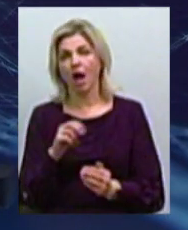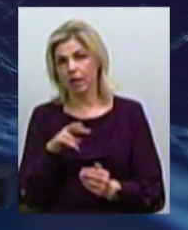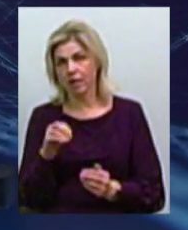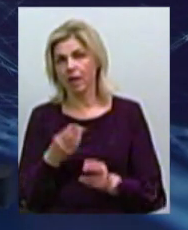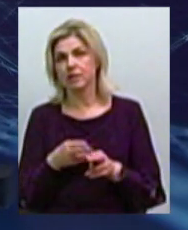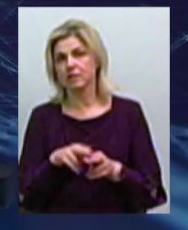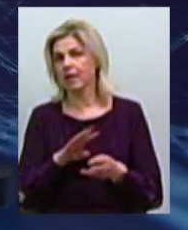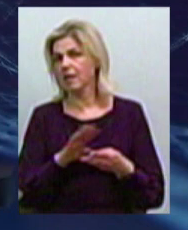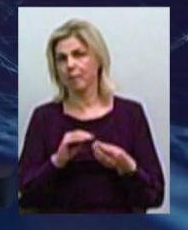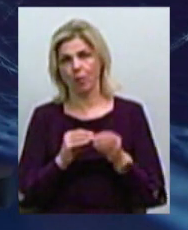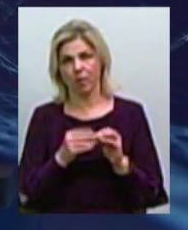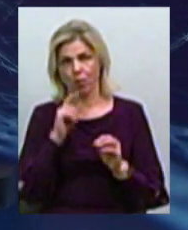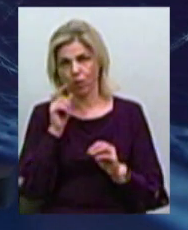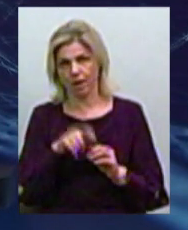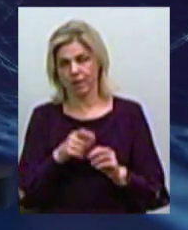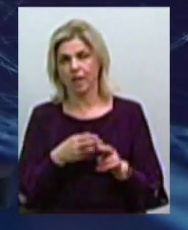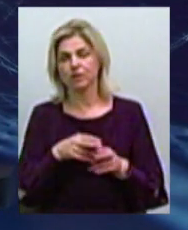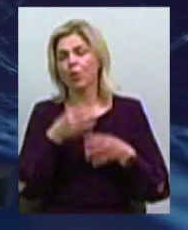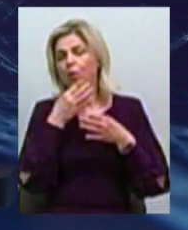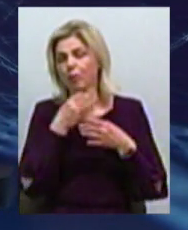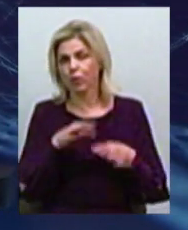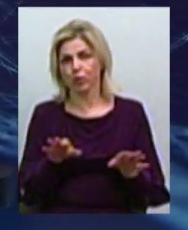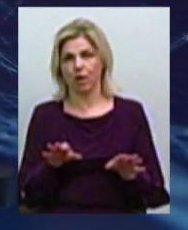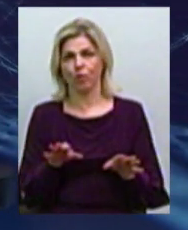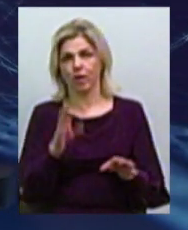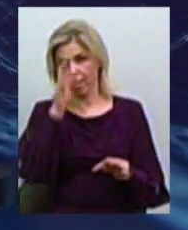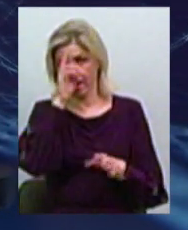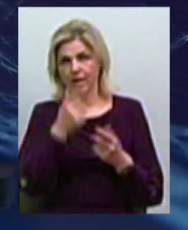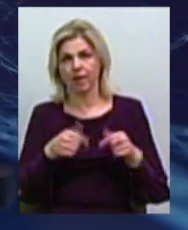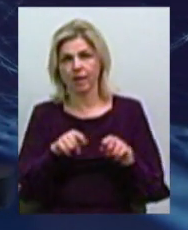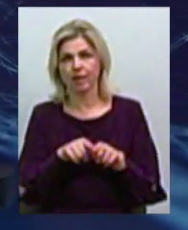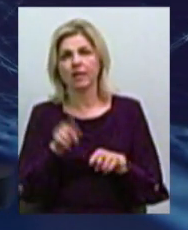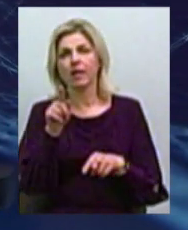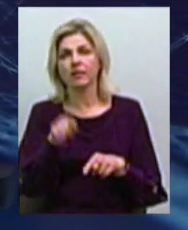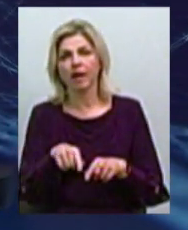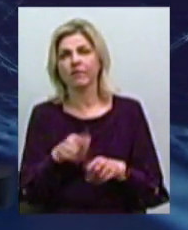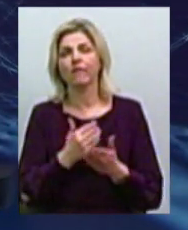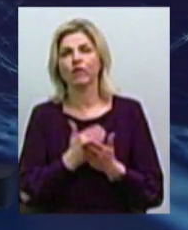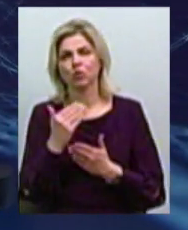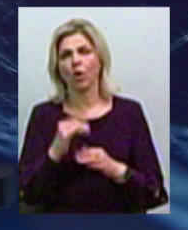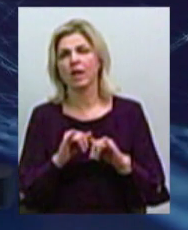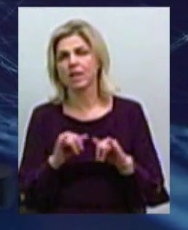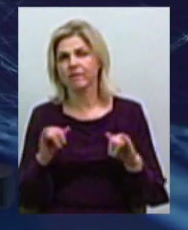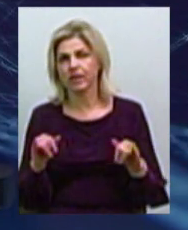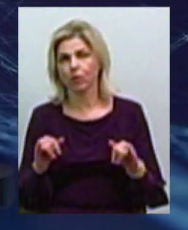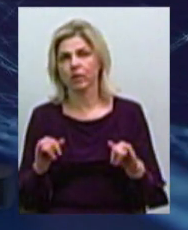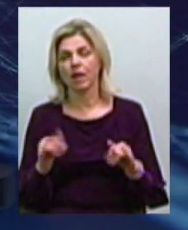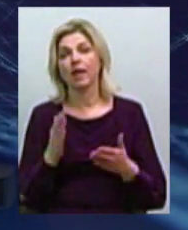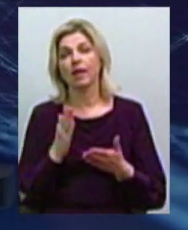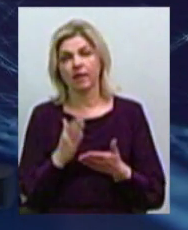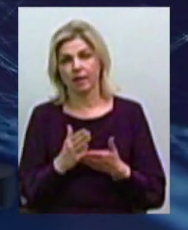знову ж таки, не проблема України. Це проблема будь-якої країни, навіть дуже високорозвиненої.